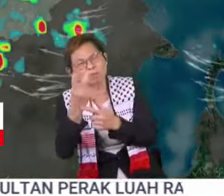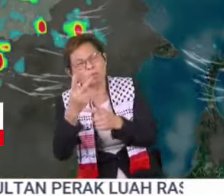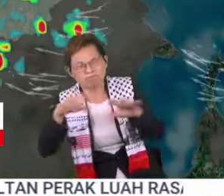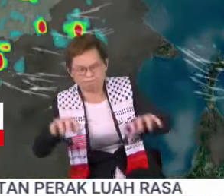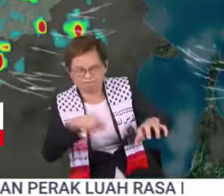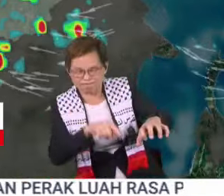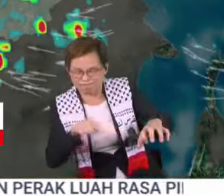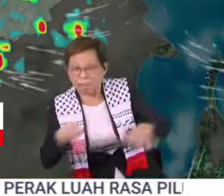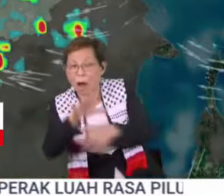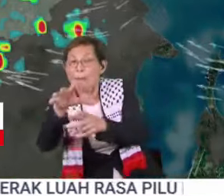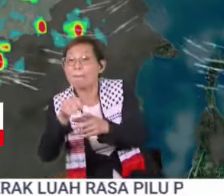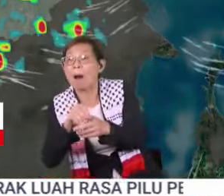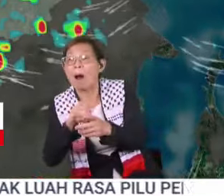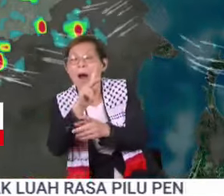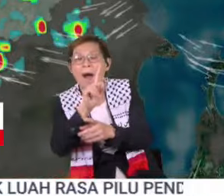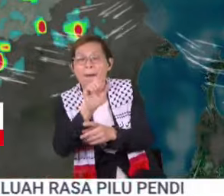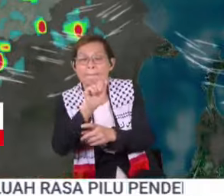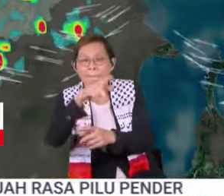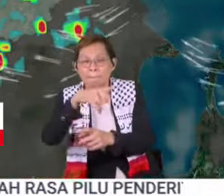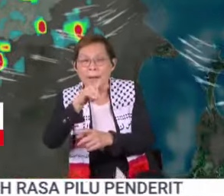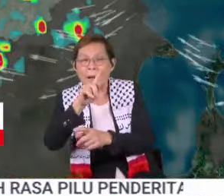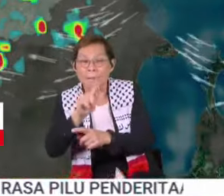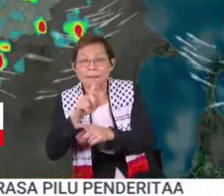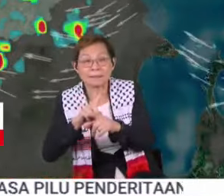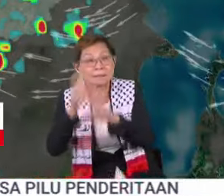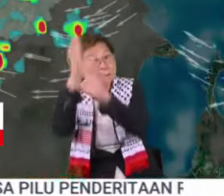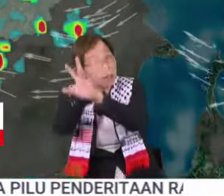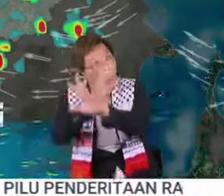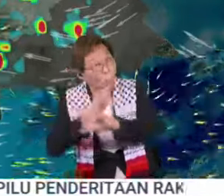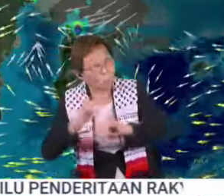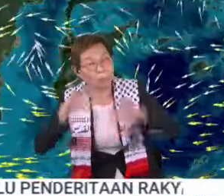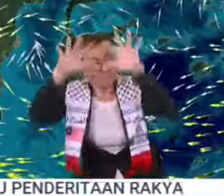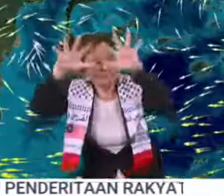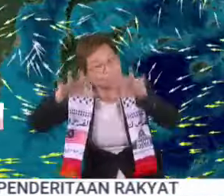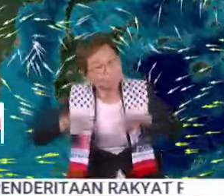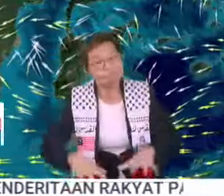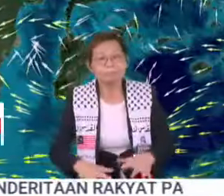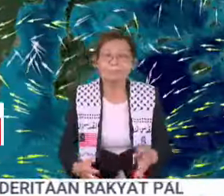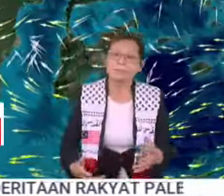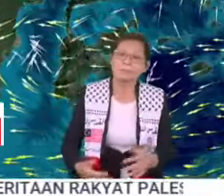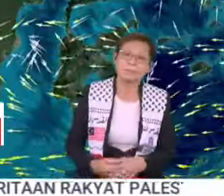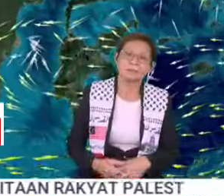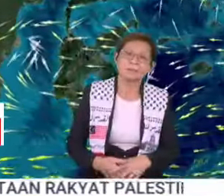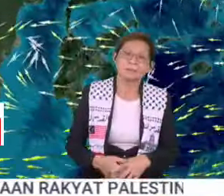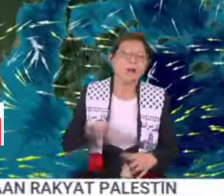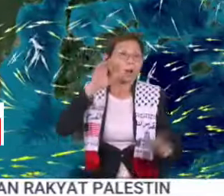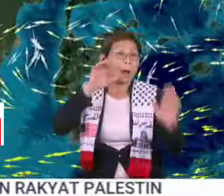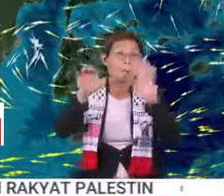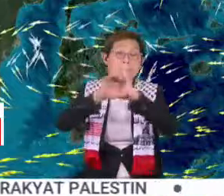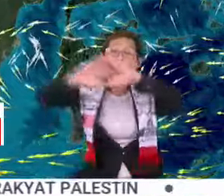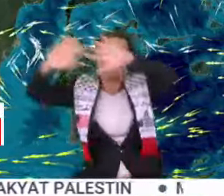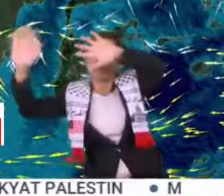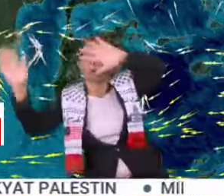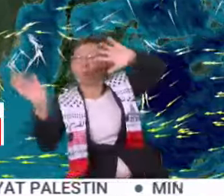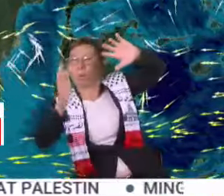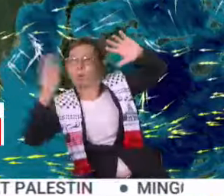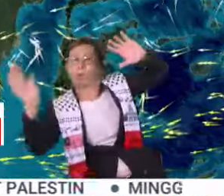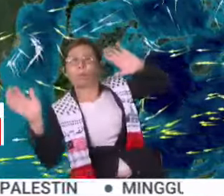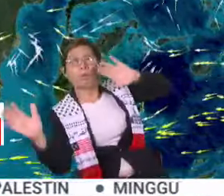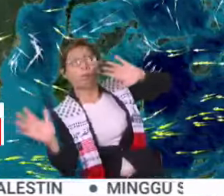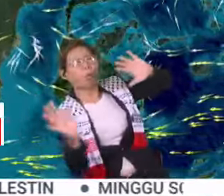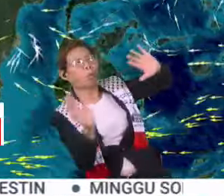kawasan melibatkan bahagian Kapit di negeri Sarawak. Baik, daripada paparan carta angin semasa pula dapat